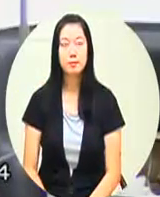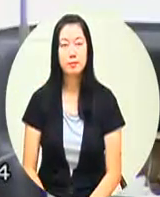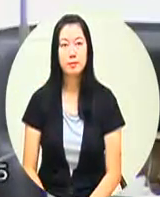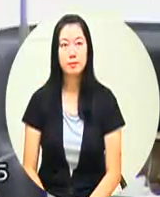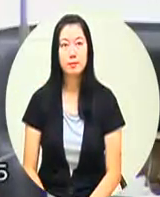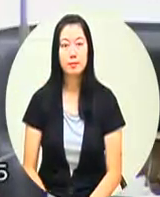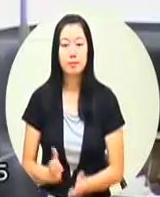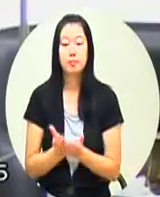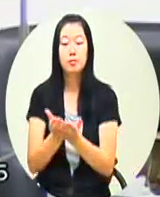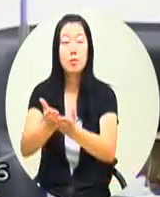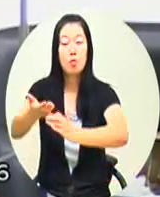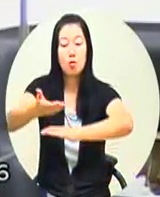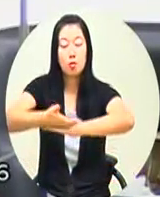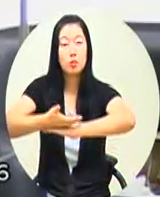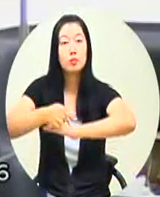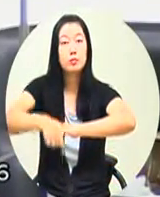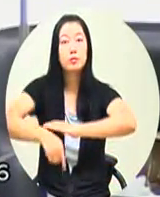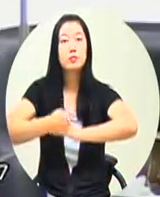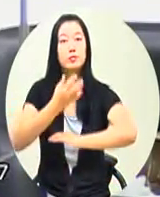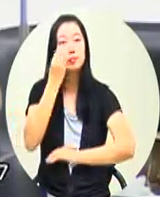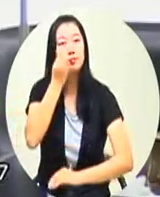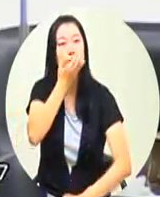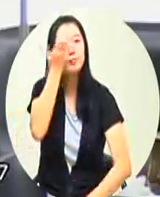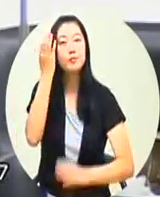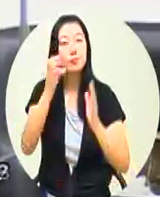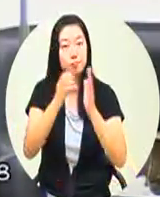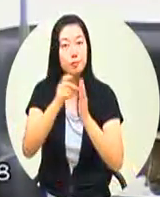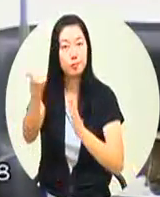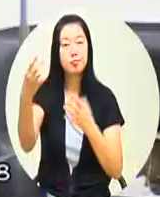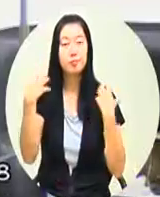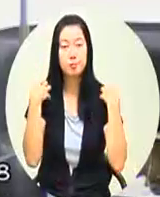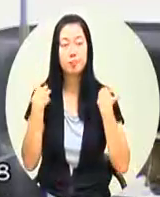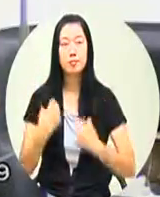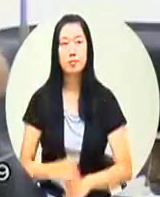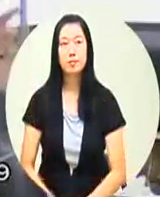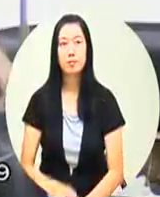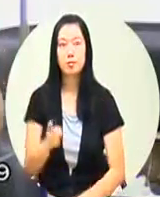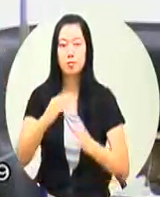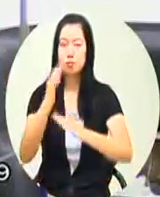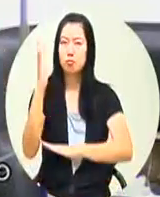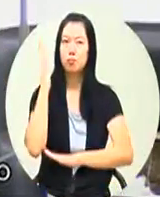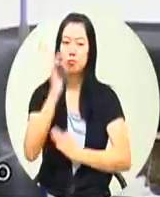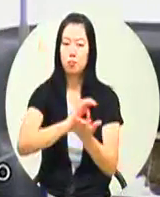船在停的这个位置， 哦，我是刚才讲，咱市委，但是卡者